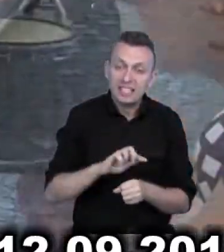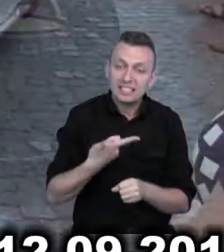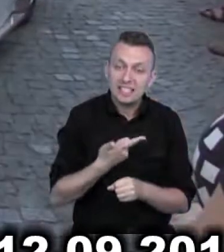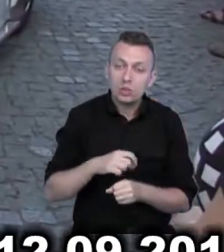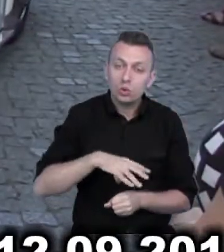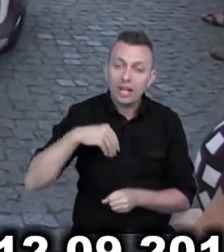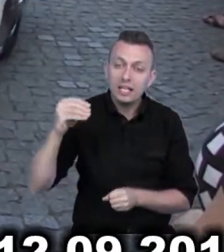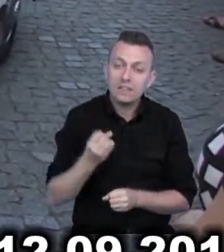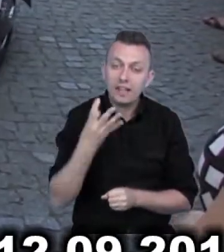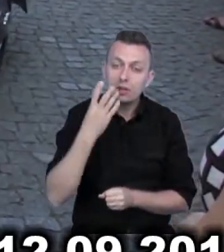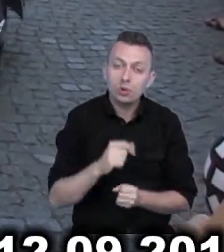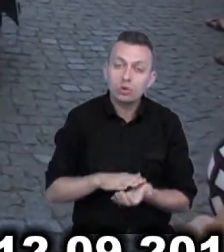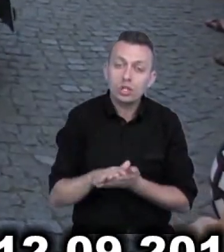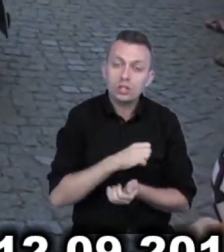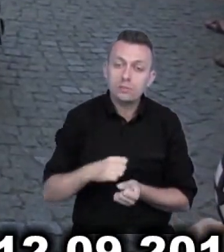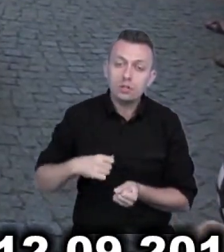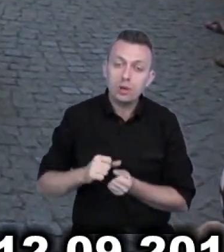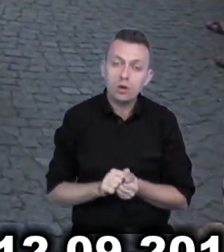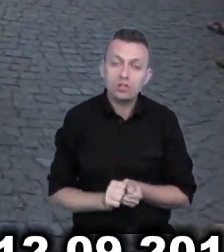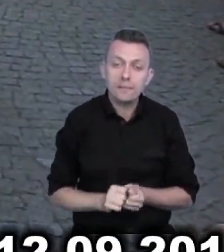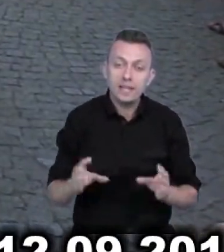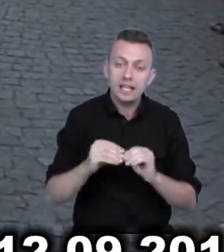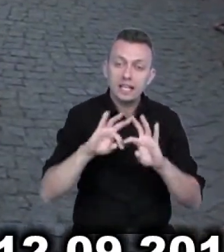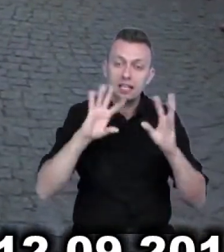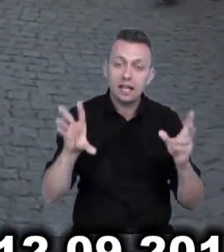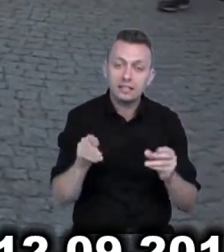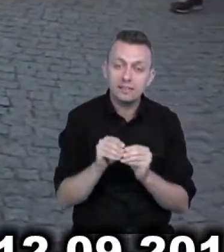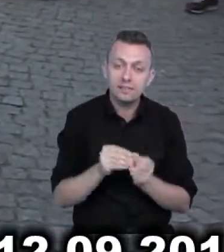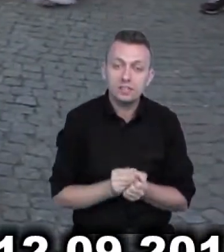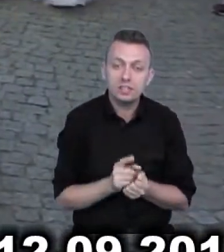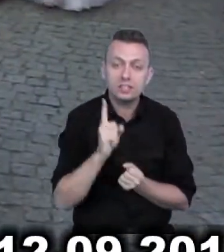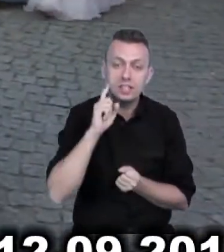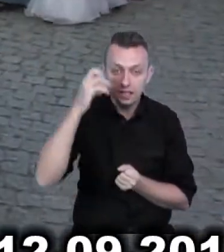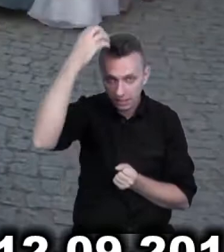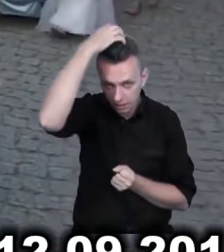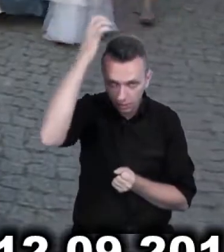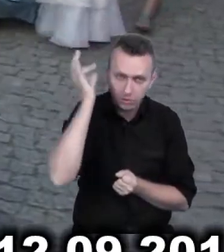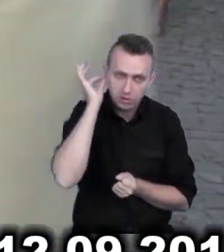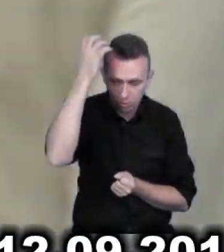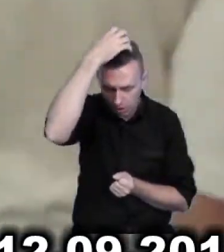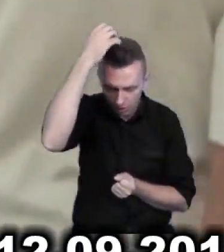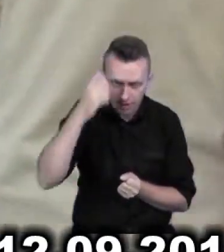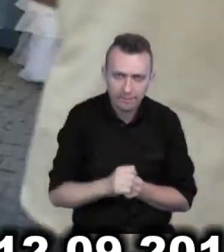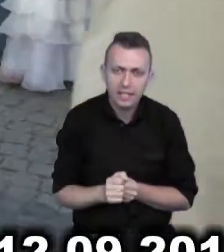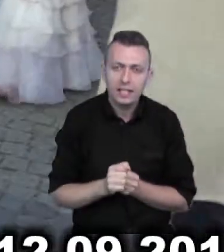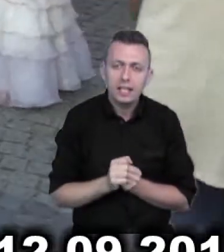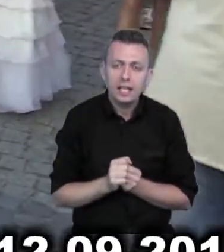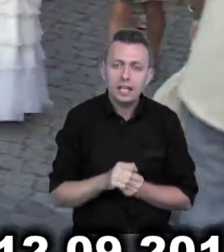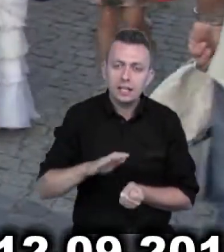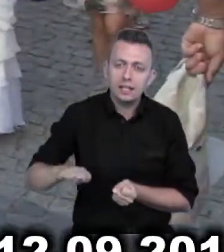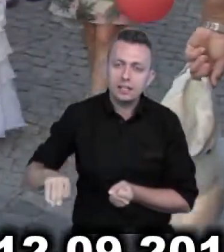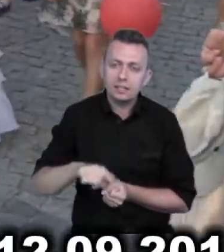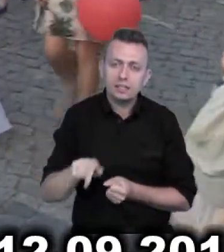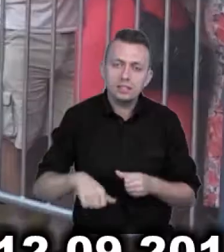dudziarską towarzyszył królowej Dominice Walczak i Kacprowi Pawłowskiemu. Kolorowy pochód kończyły dzieci z przedszkola miejskiego nr 15 Bajka w